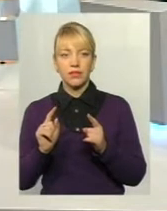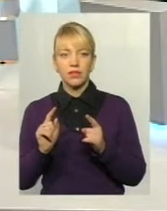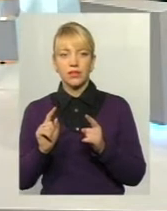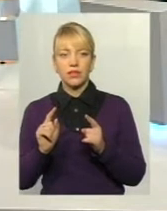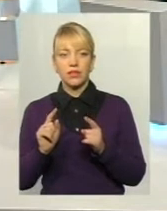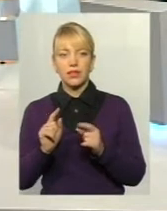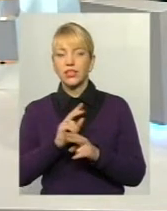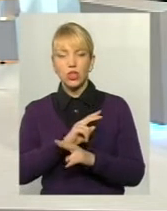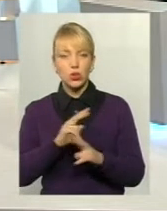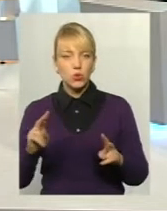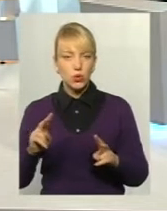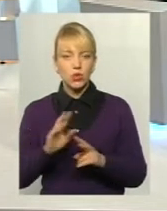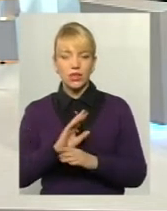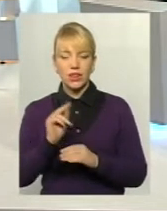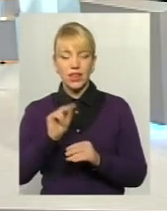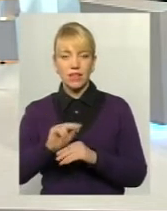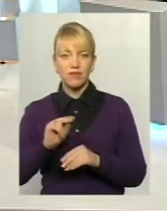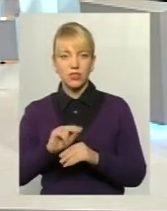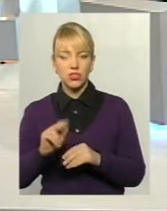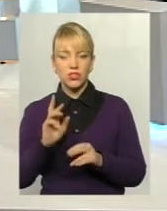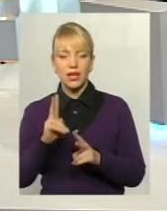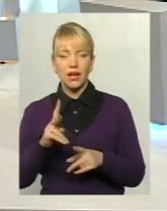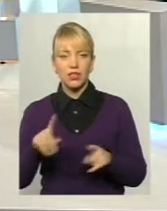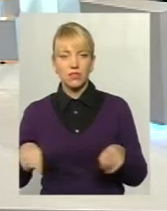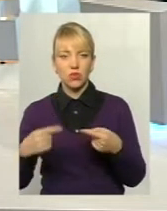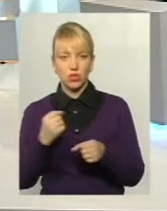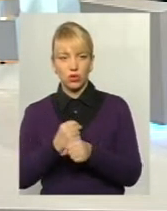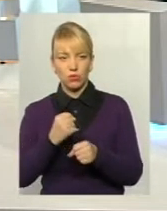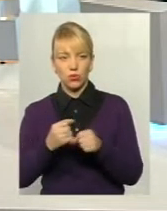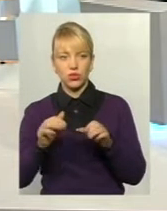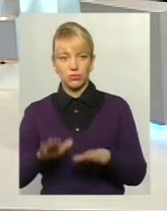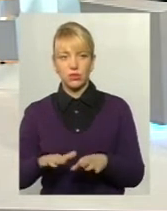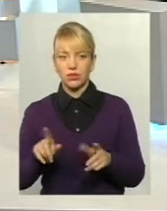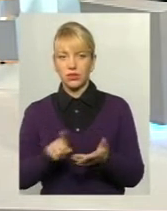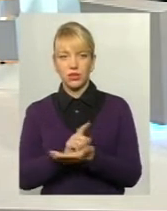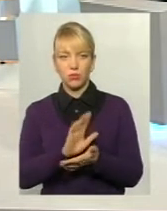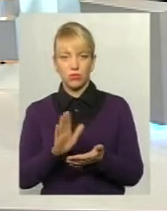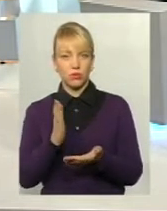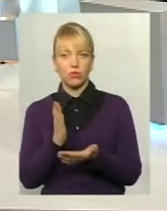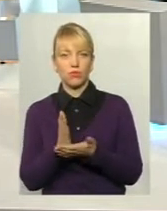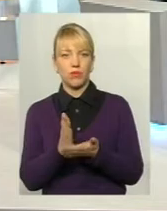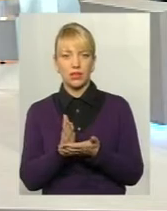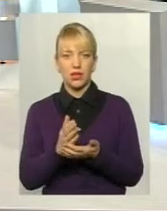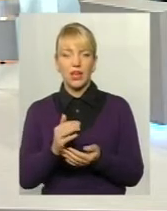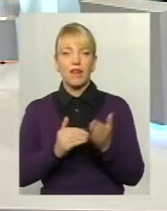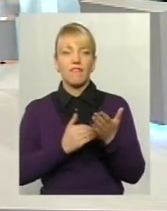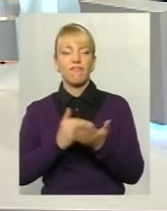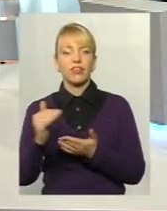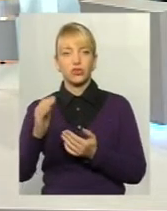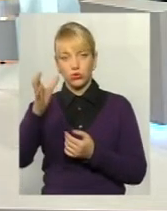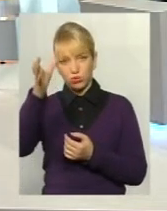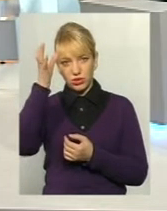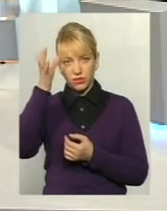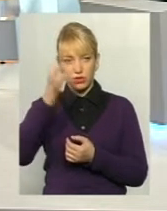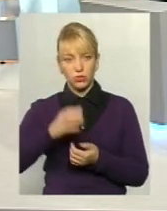можна створити те робоче місце самому, і не обов'язково треба мати вищу освіту. Скажіть, будь